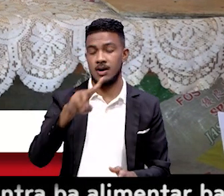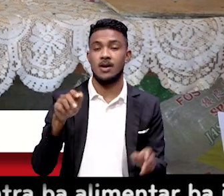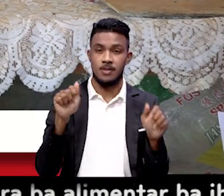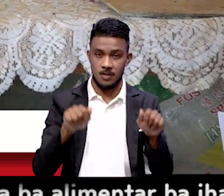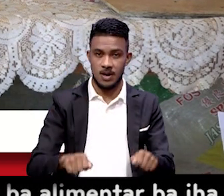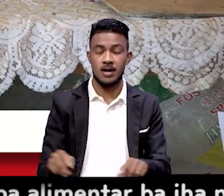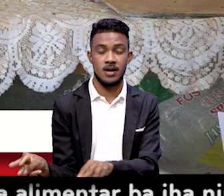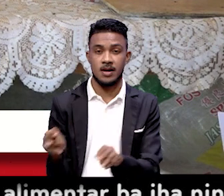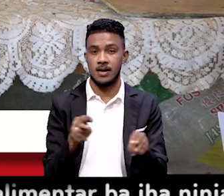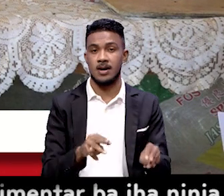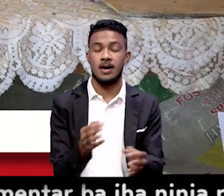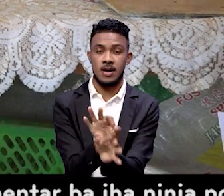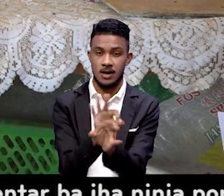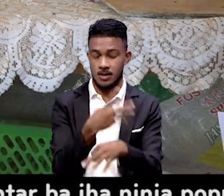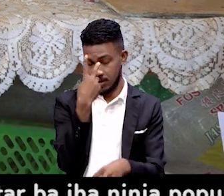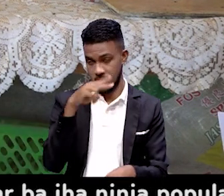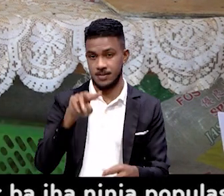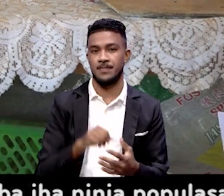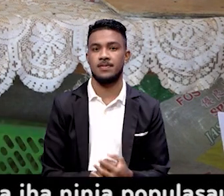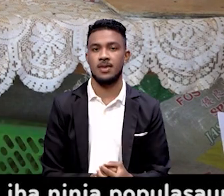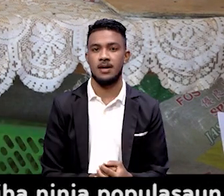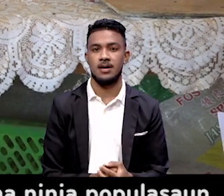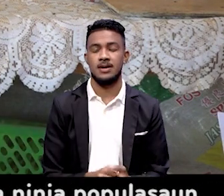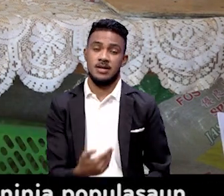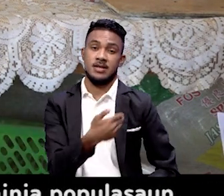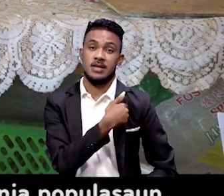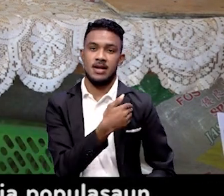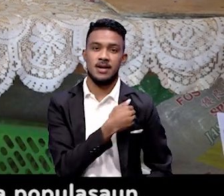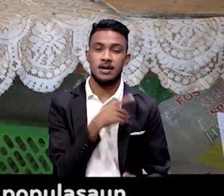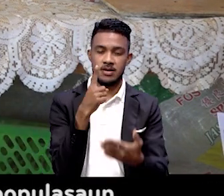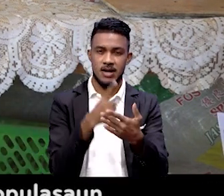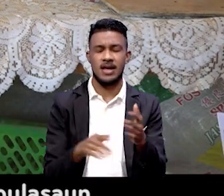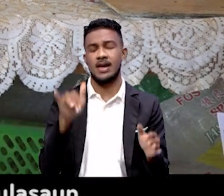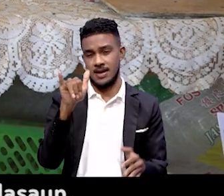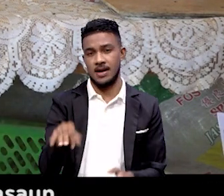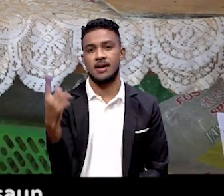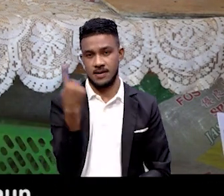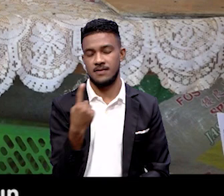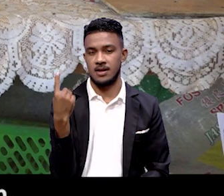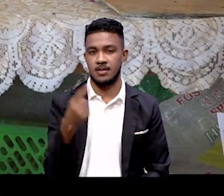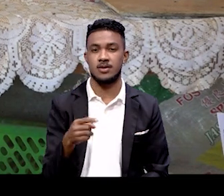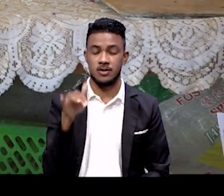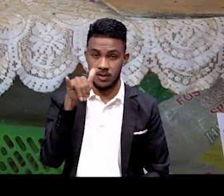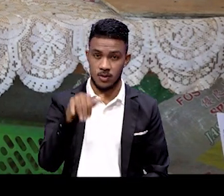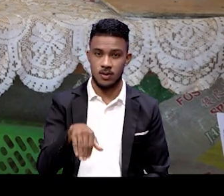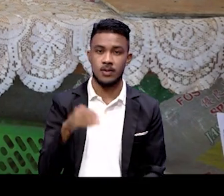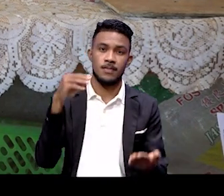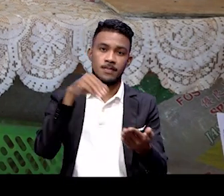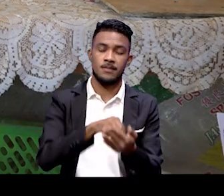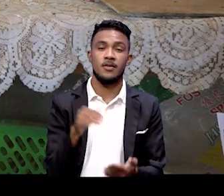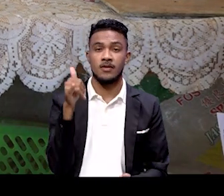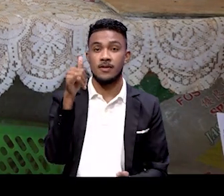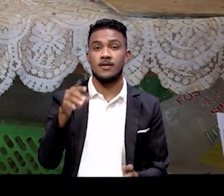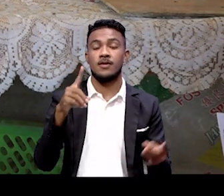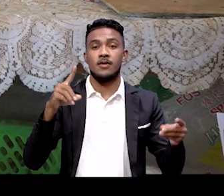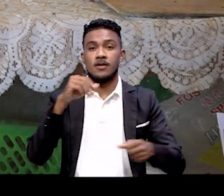hadia kuri tumba se sirau se de hela hela hela hene mos to fulan hat